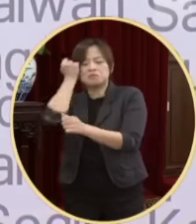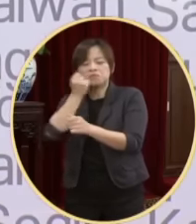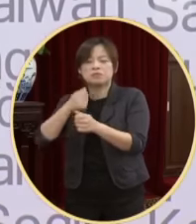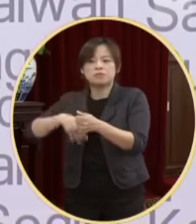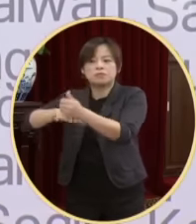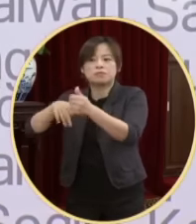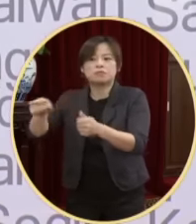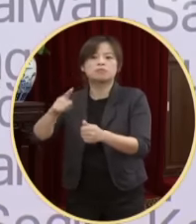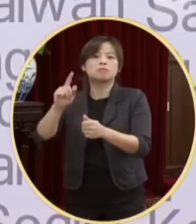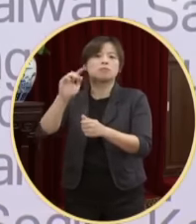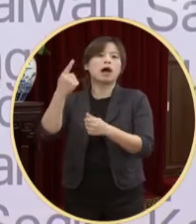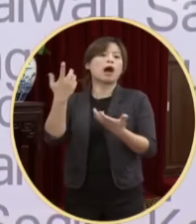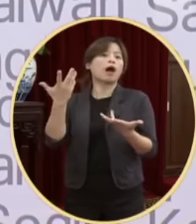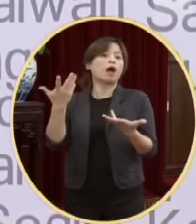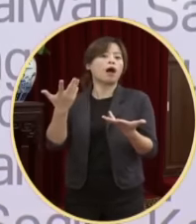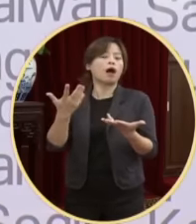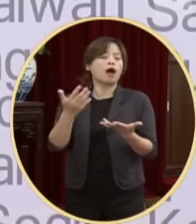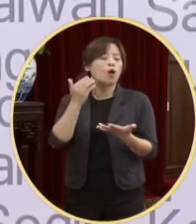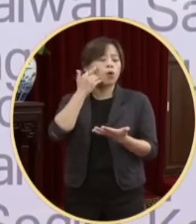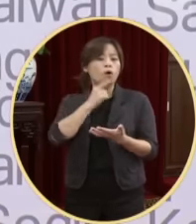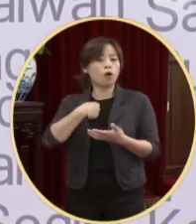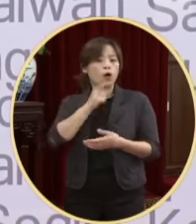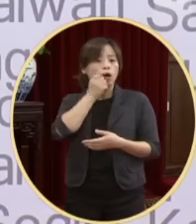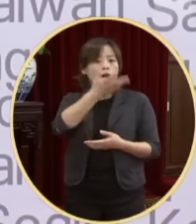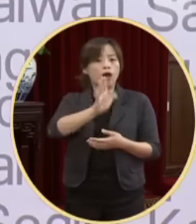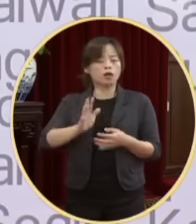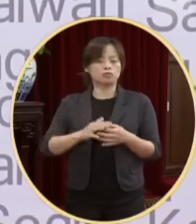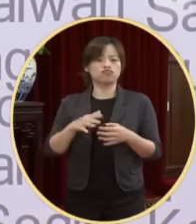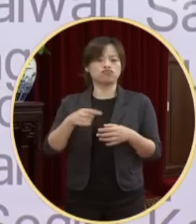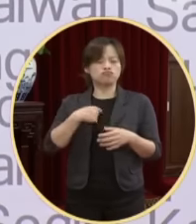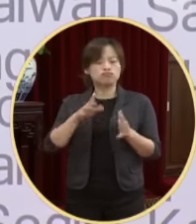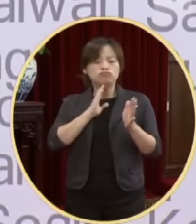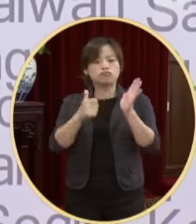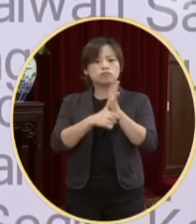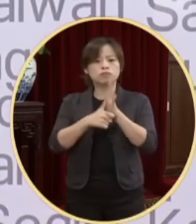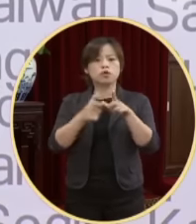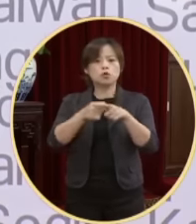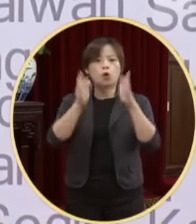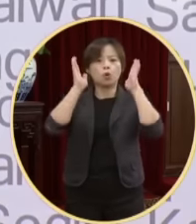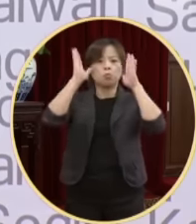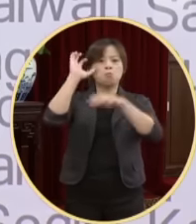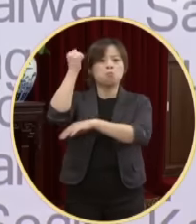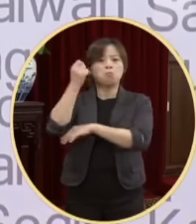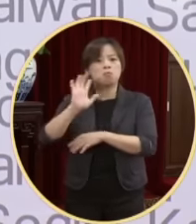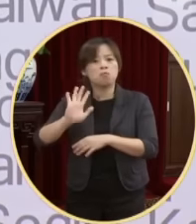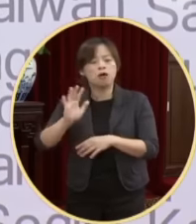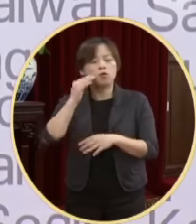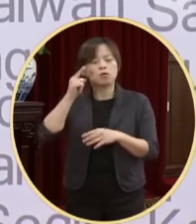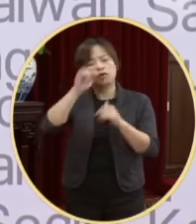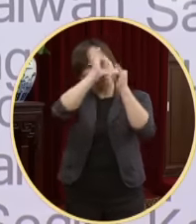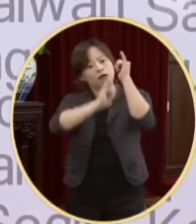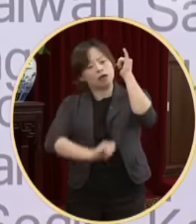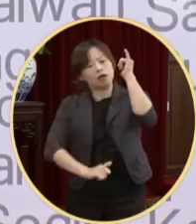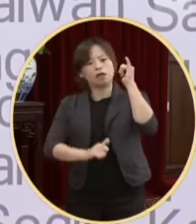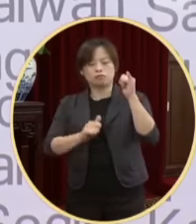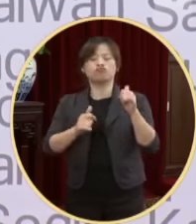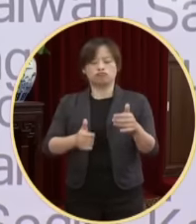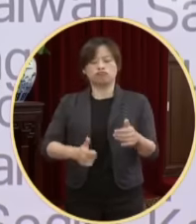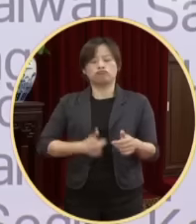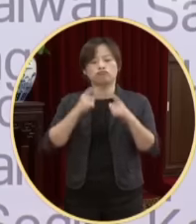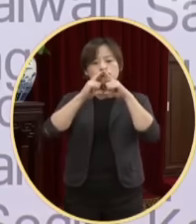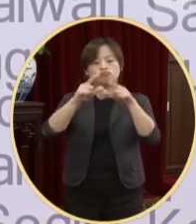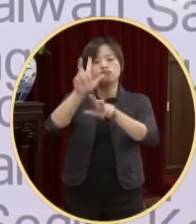上。除非我们不宣称自己是一个公益的国家，否则这一段历史必须要